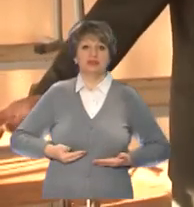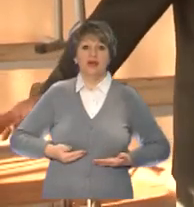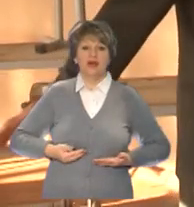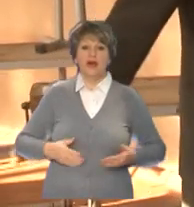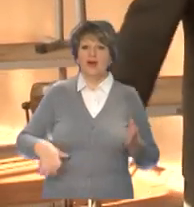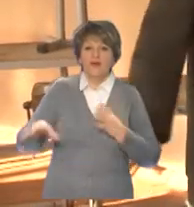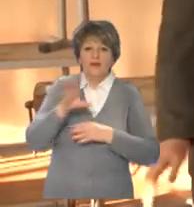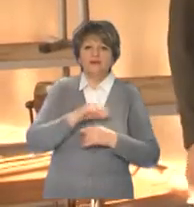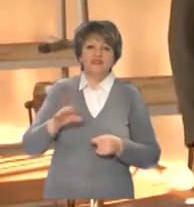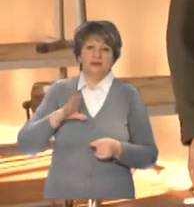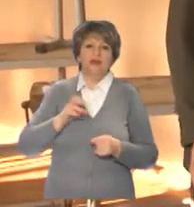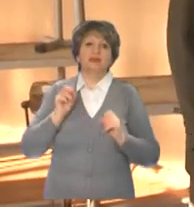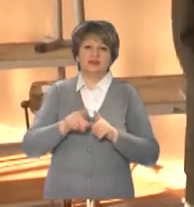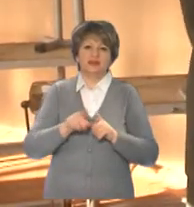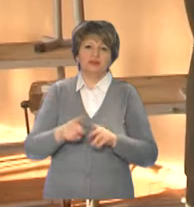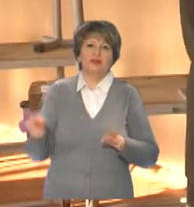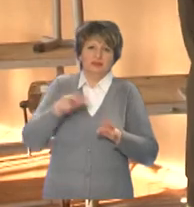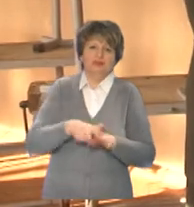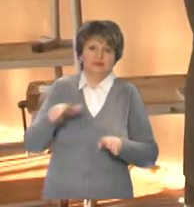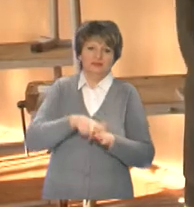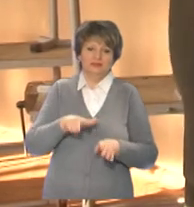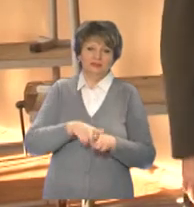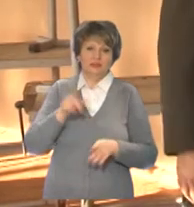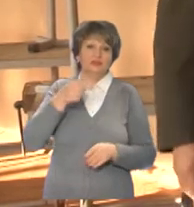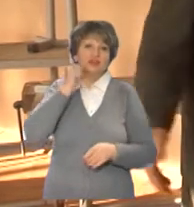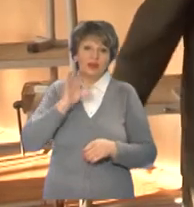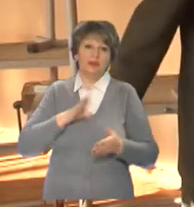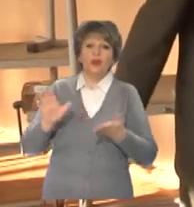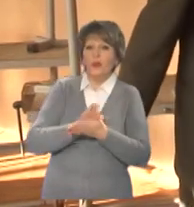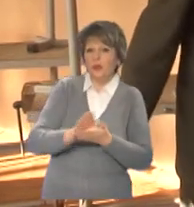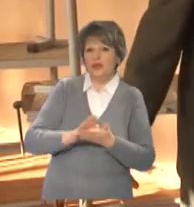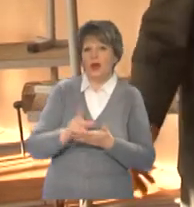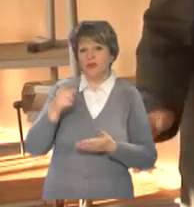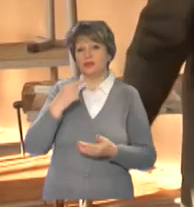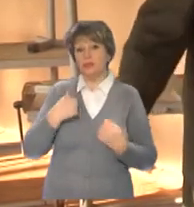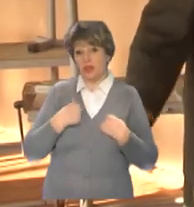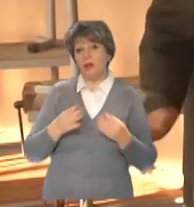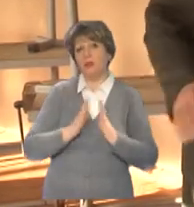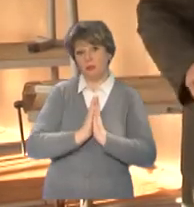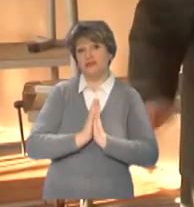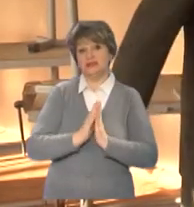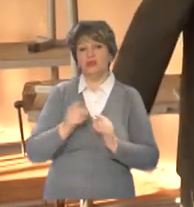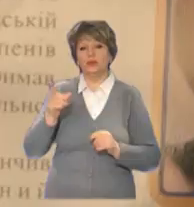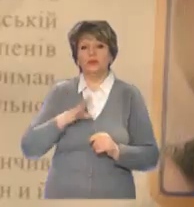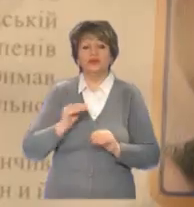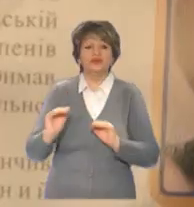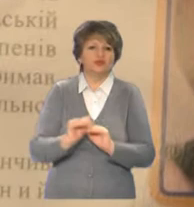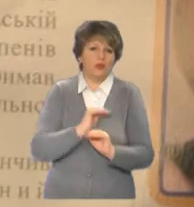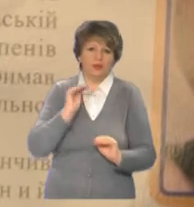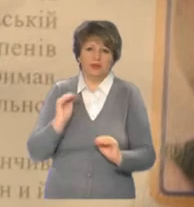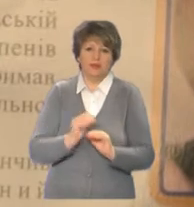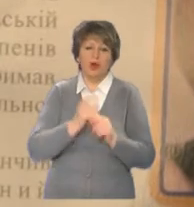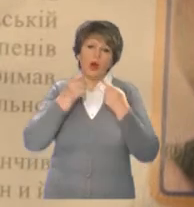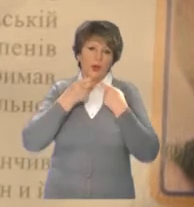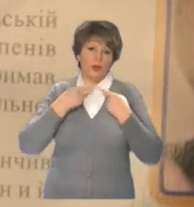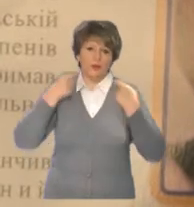всі. Значить, я говорю, Андрюша, що ти вбираєш? Ти ж вчора вбирав. Ну, мене попросили. Ну, такий він був. Добряк. Щира